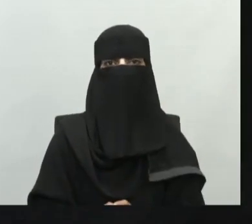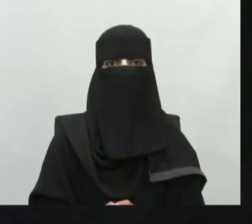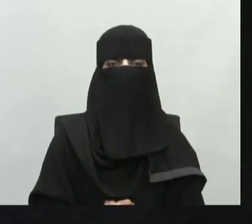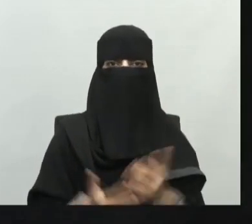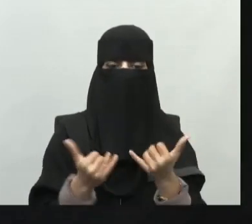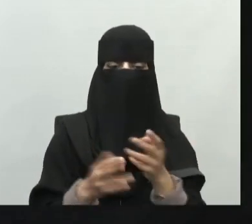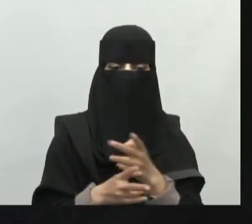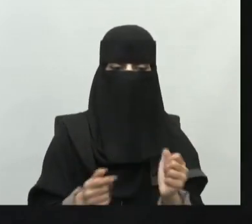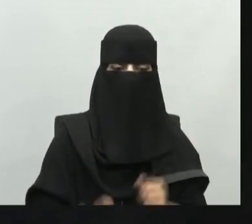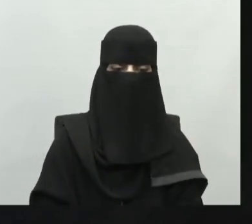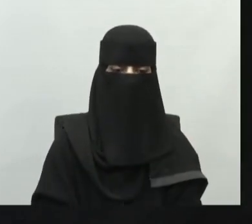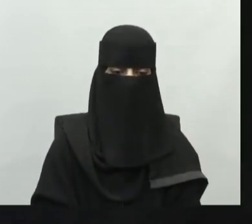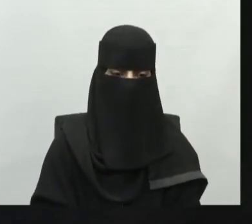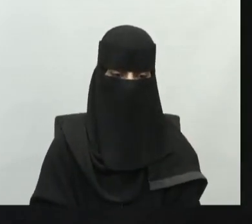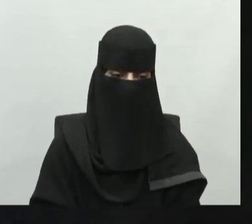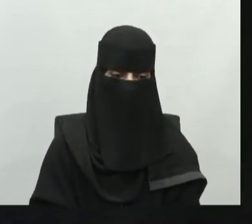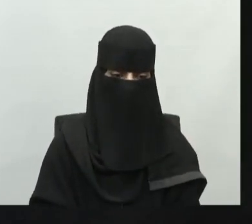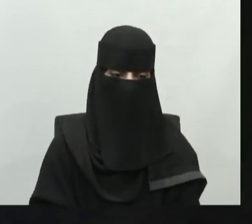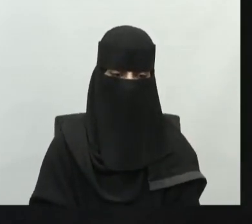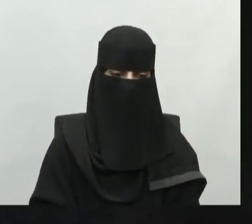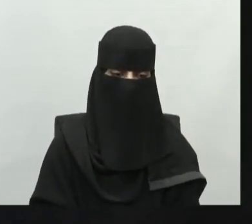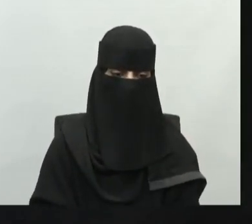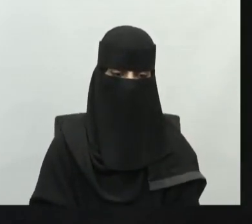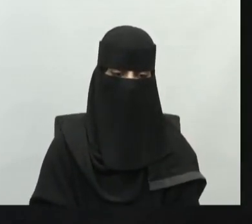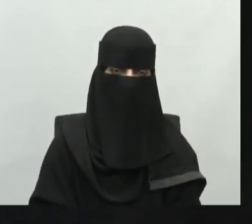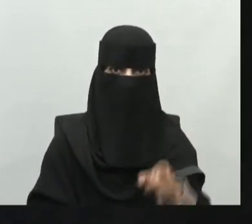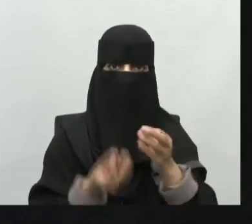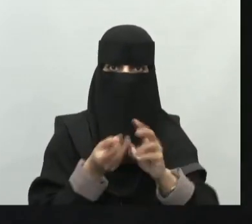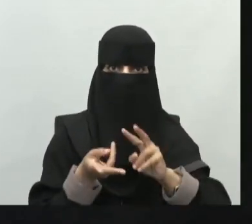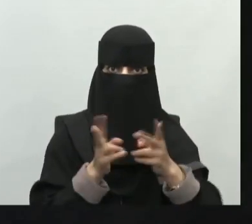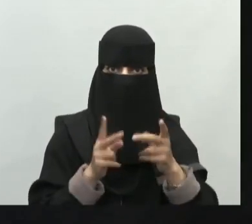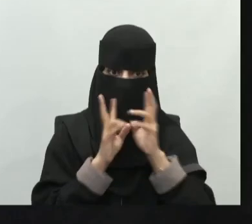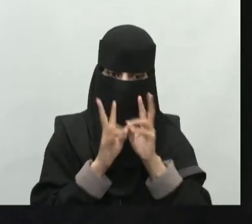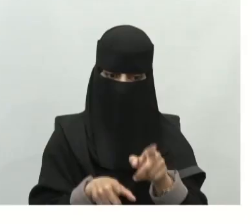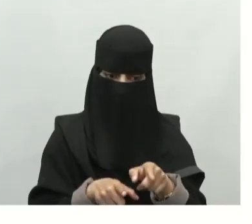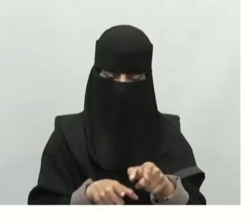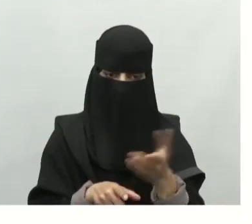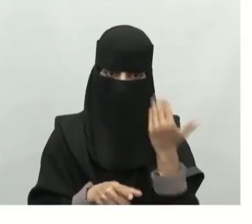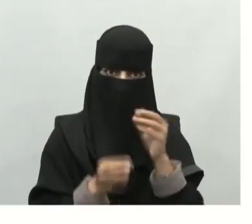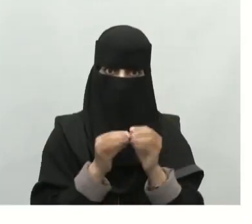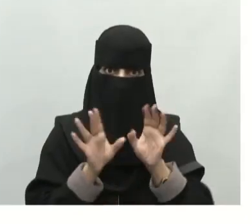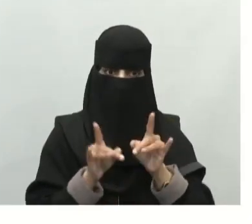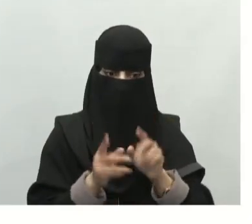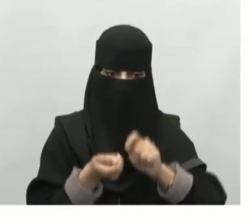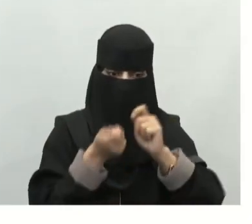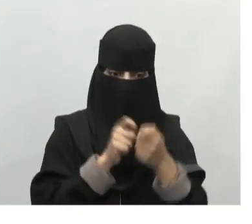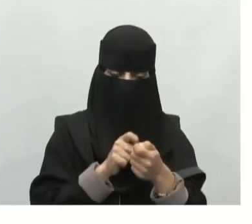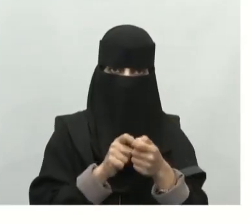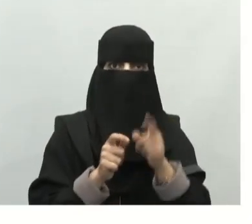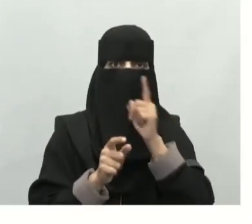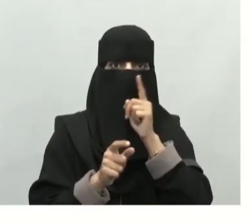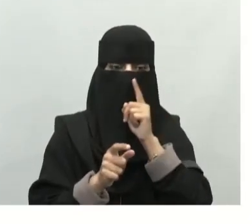ظروف اخرى اذا شوفوا هنا تغير لونها كان اخضر بدا يصير